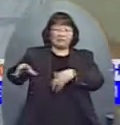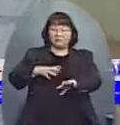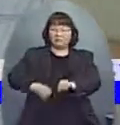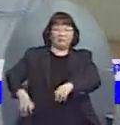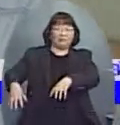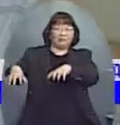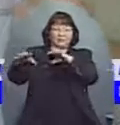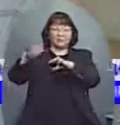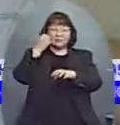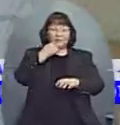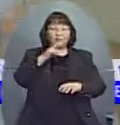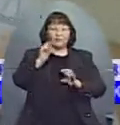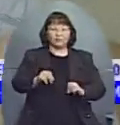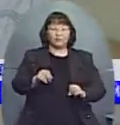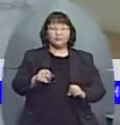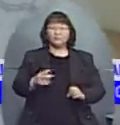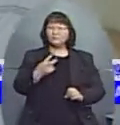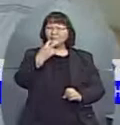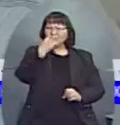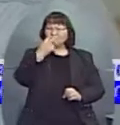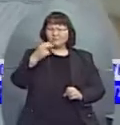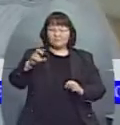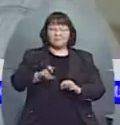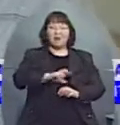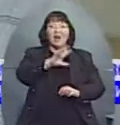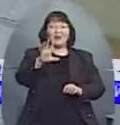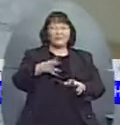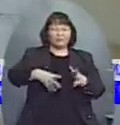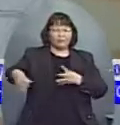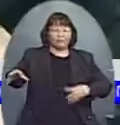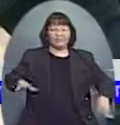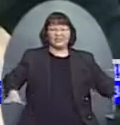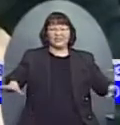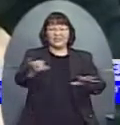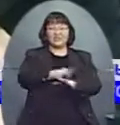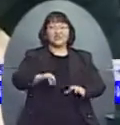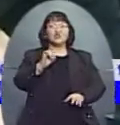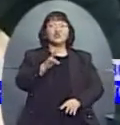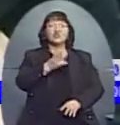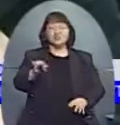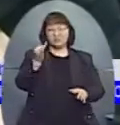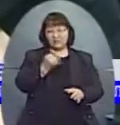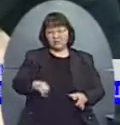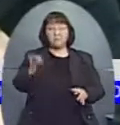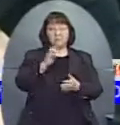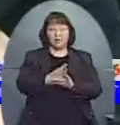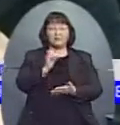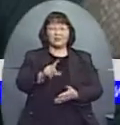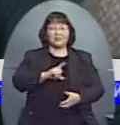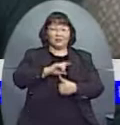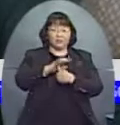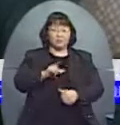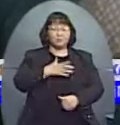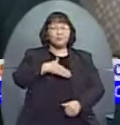байгаагаас болж хүний эрхийн байгаль орчныхоо чиглэлээр хохирж байна гэдэг нь ерөнхий юм эрүүл юм бэ. За хүний эрхийн зөрчлийн бас нэг жишээ нь эрүүл